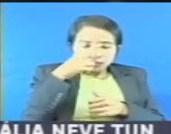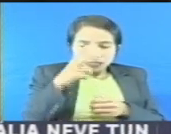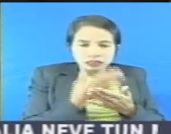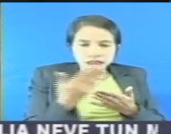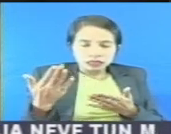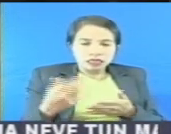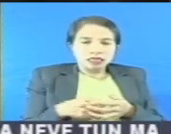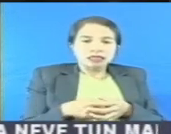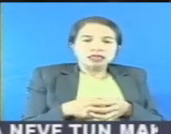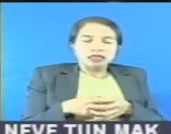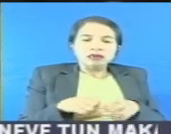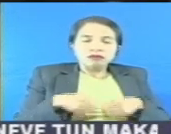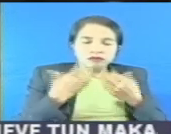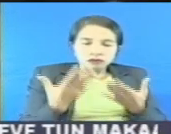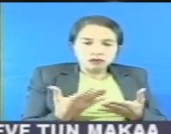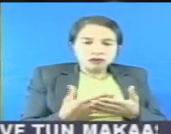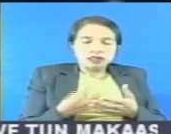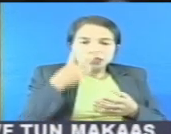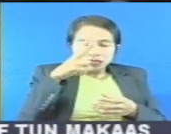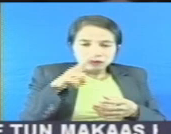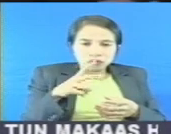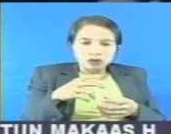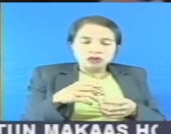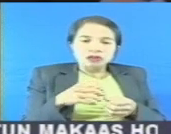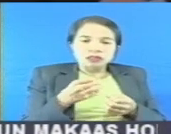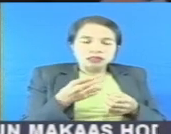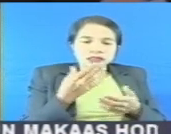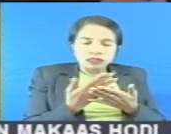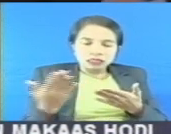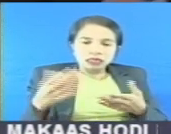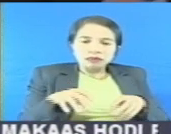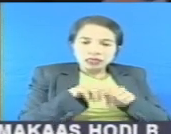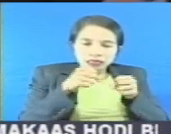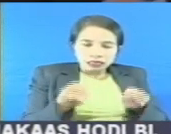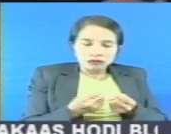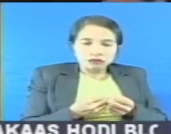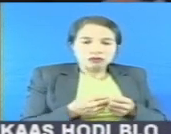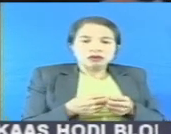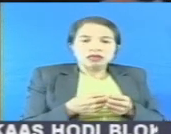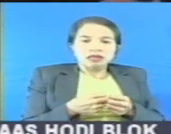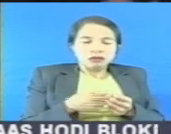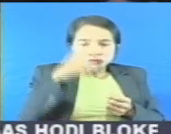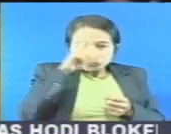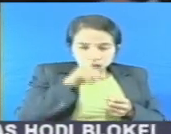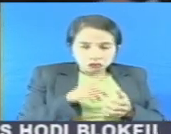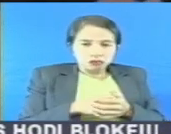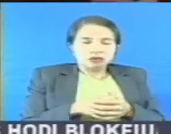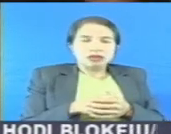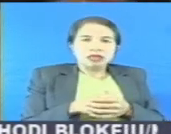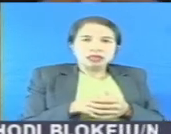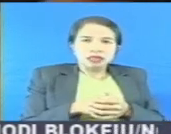kan, pois haremos kono sesuatu sebenarnya ini validari ini kita expire orang kan kita faham sesuatu asal